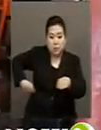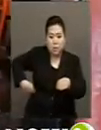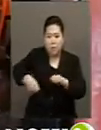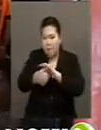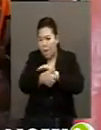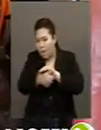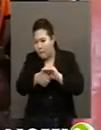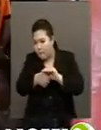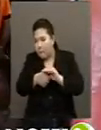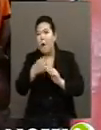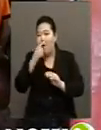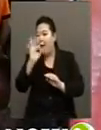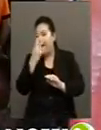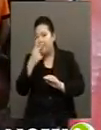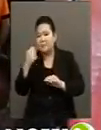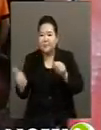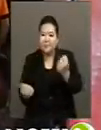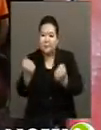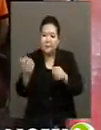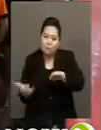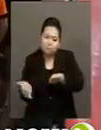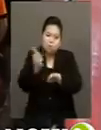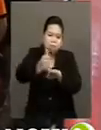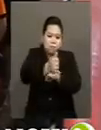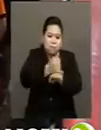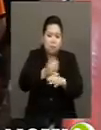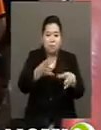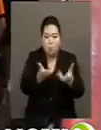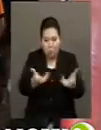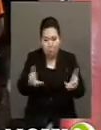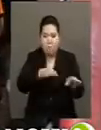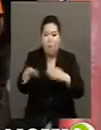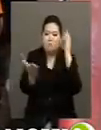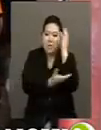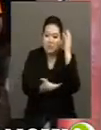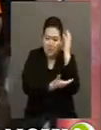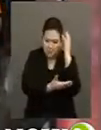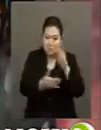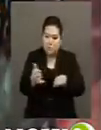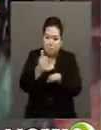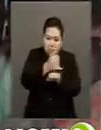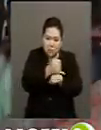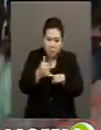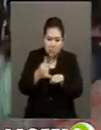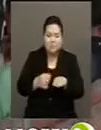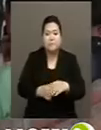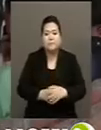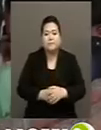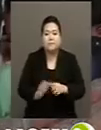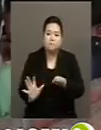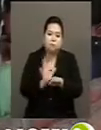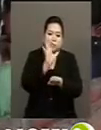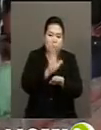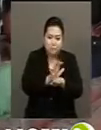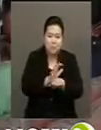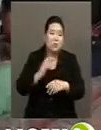อยู่ก็ขึ้นรถฮะมาพร้อมอุปกรณ์ที่พร้อมจะเข้าไปตัดไม้พยุงนะฮะที่จะส่งออกพ